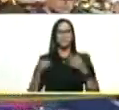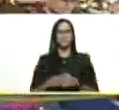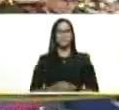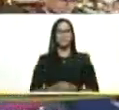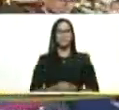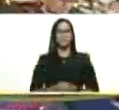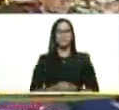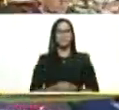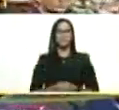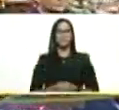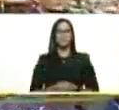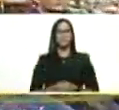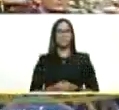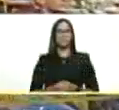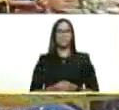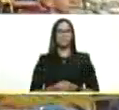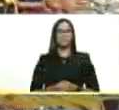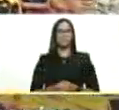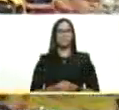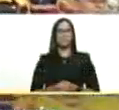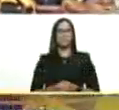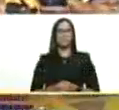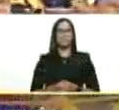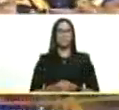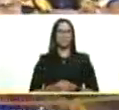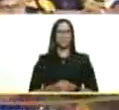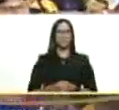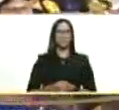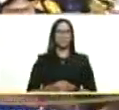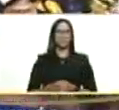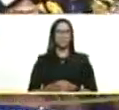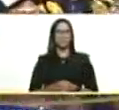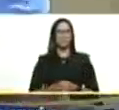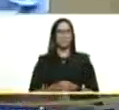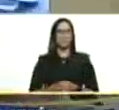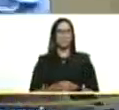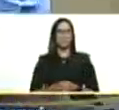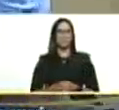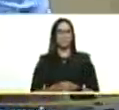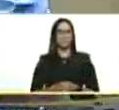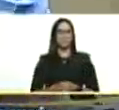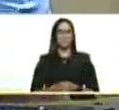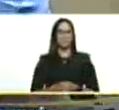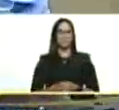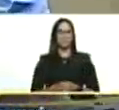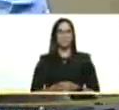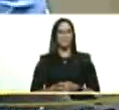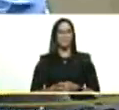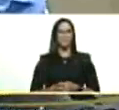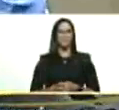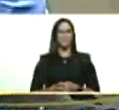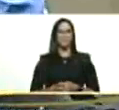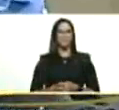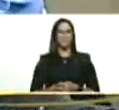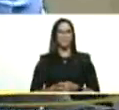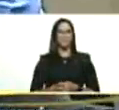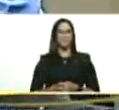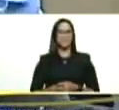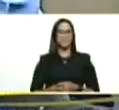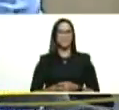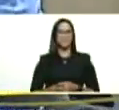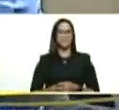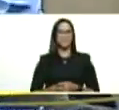ربما أنتم أيها الشعب الفنزويلي العظيم لا تدركون ما تفعلون, ولكنكم أصبحتم رمزا عظيما للشعوب